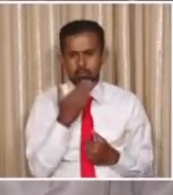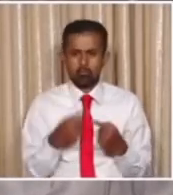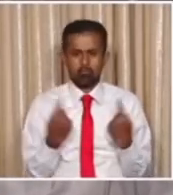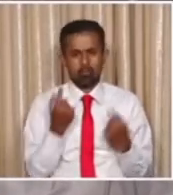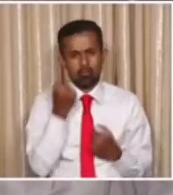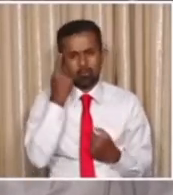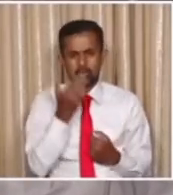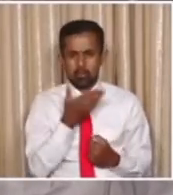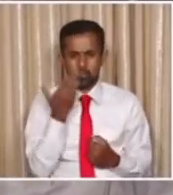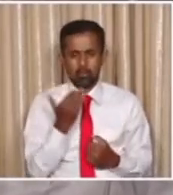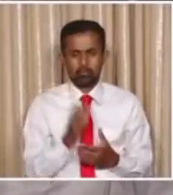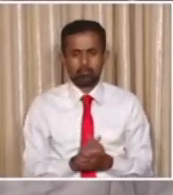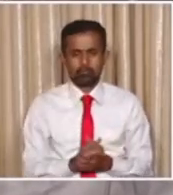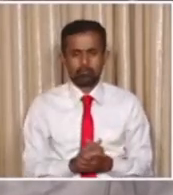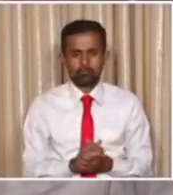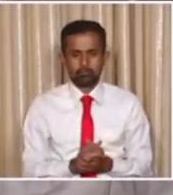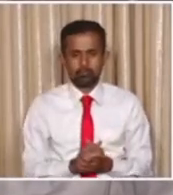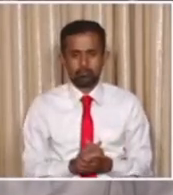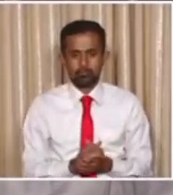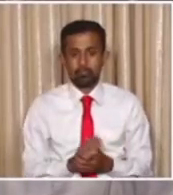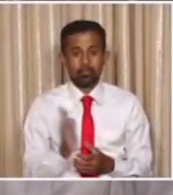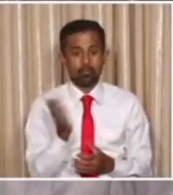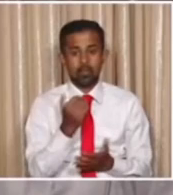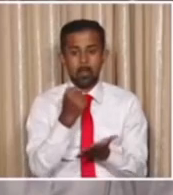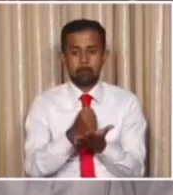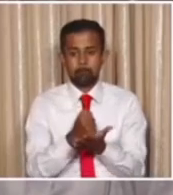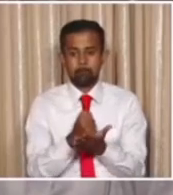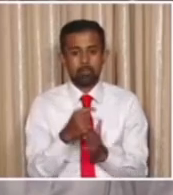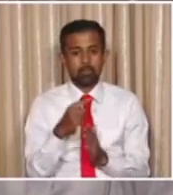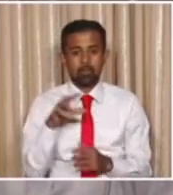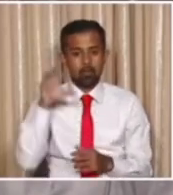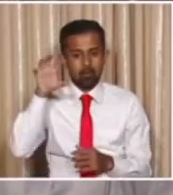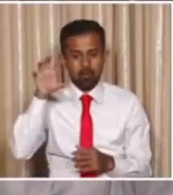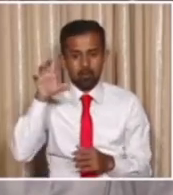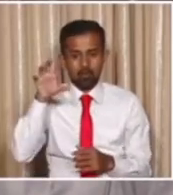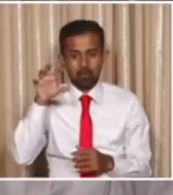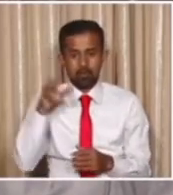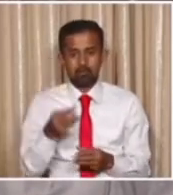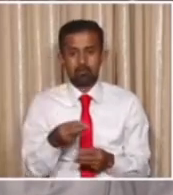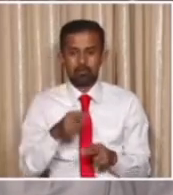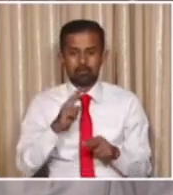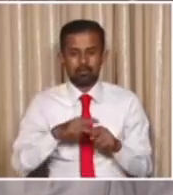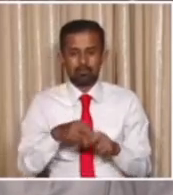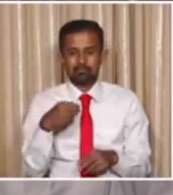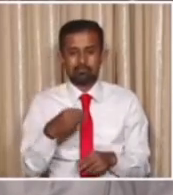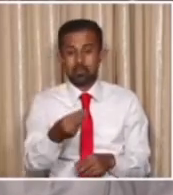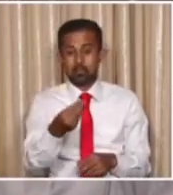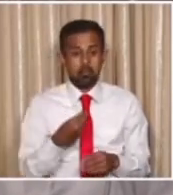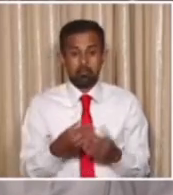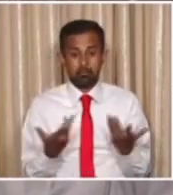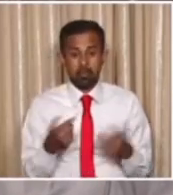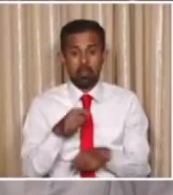අදහස් තියෙන්න පුළුවන්. ඒ නිසා කිසිම බැංකුවකින් කිසිම රටකින් අතමාරුවට හෝ ණයක් ගන්න බැරි අවස්ථාවක